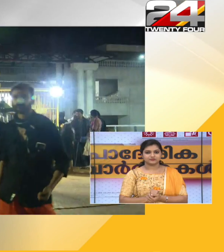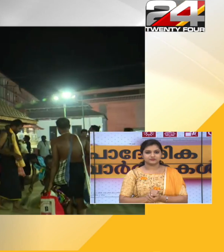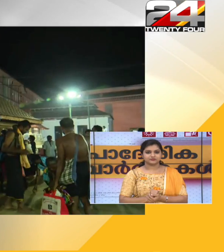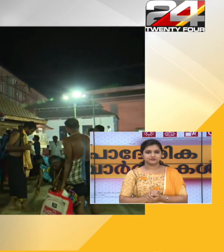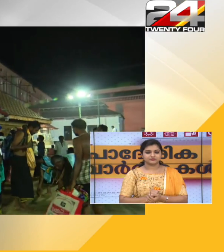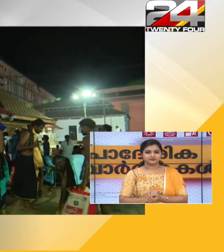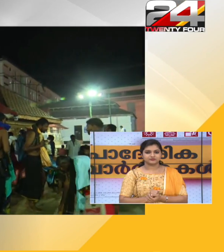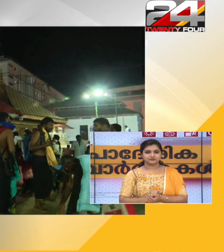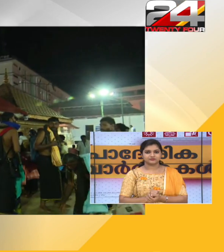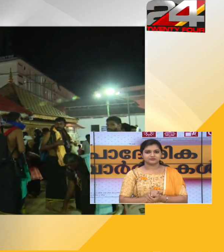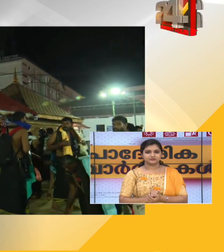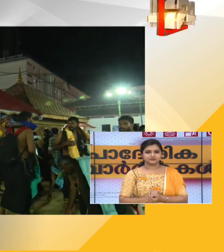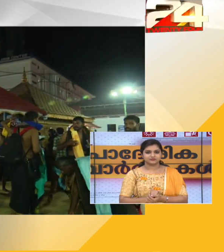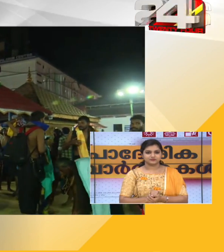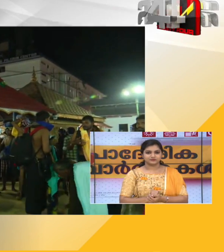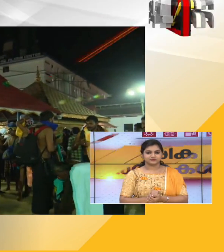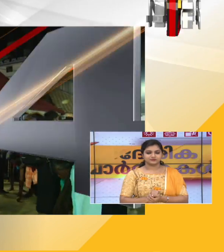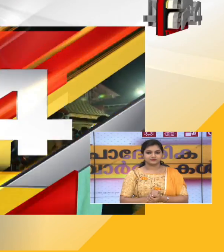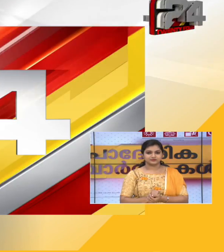ശ്രീകാന്ത്, 24 സന്നിധാനം.